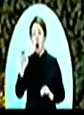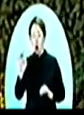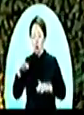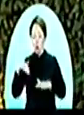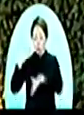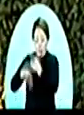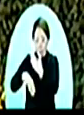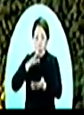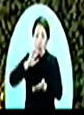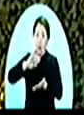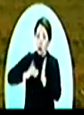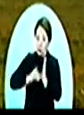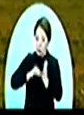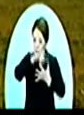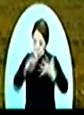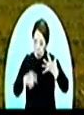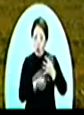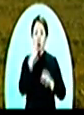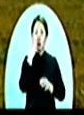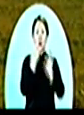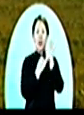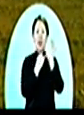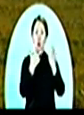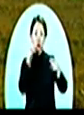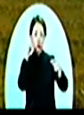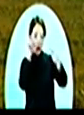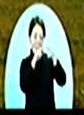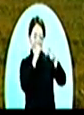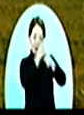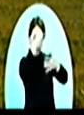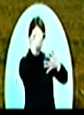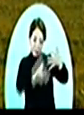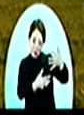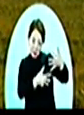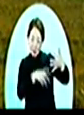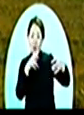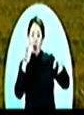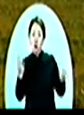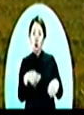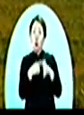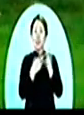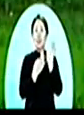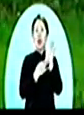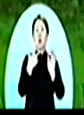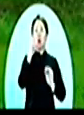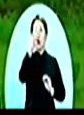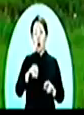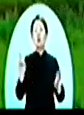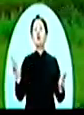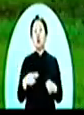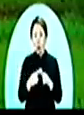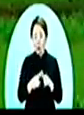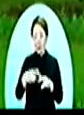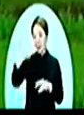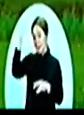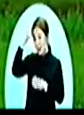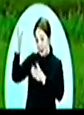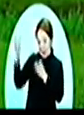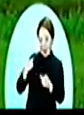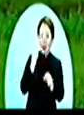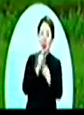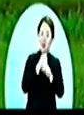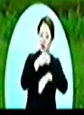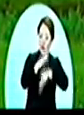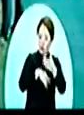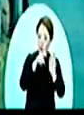2020 онд хэрэгжүүлэхээр төлөвлөсөн 173 зорилт арга хэмжээний биелэлт 83 хүртээ дүгнэгдэж, засгийн газрын үйл